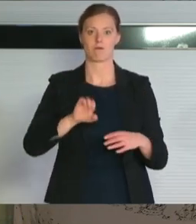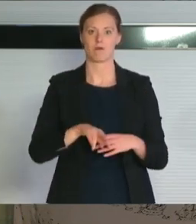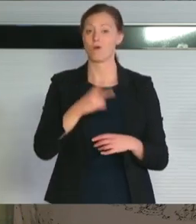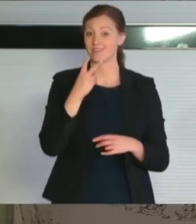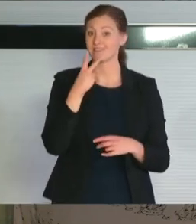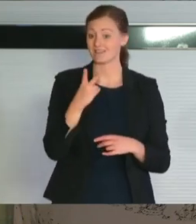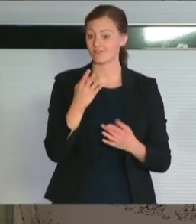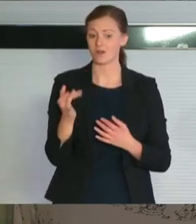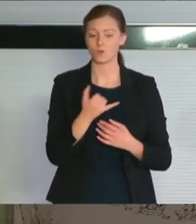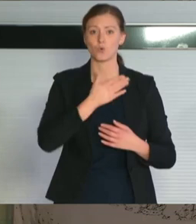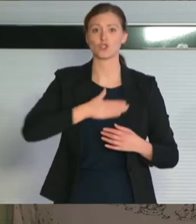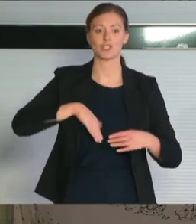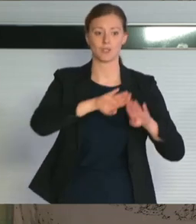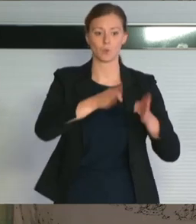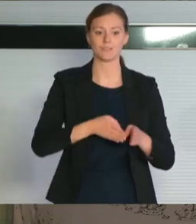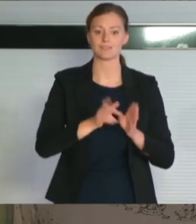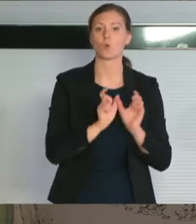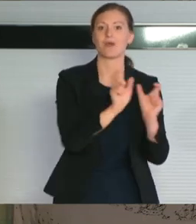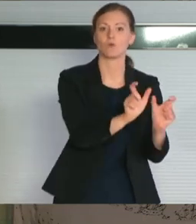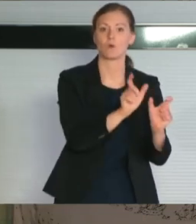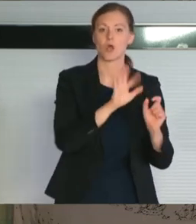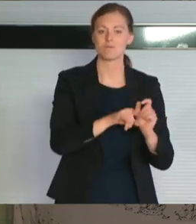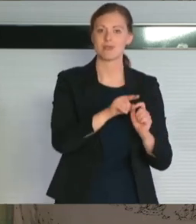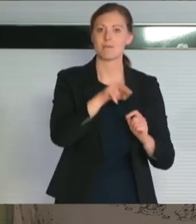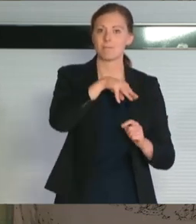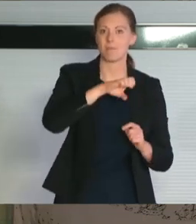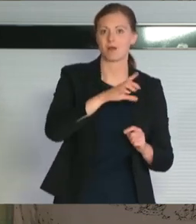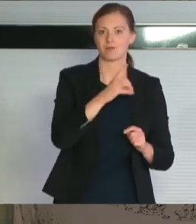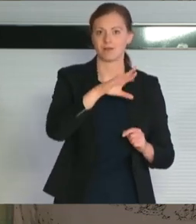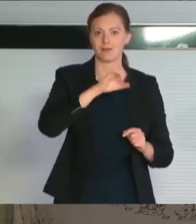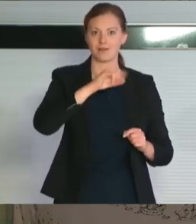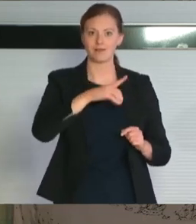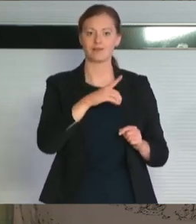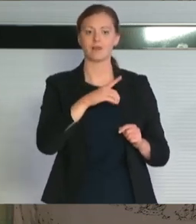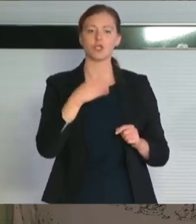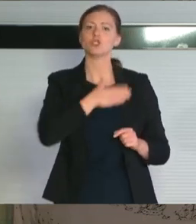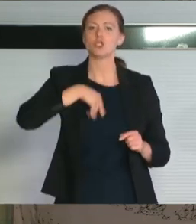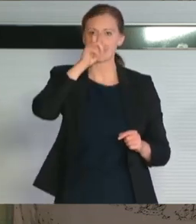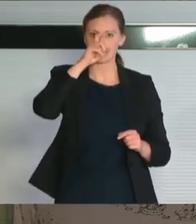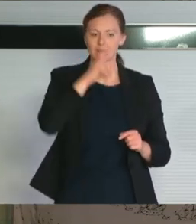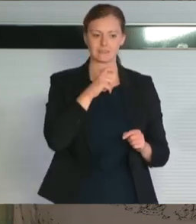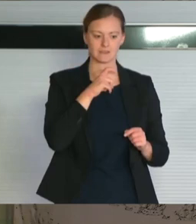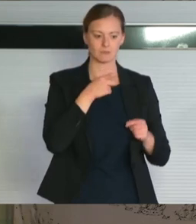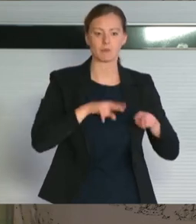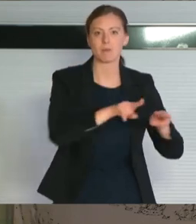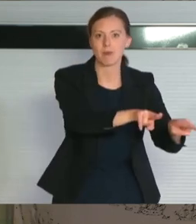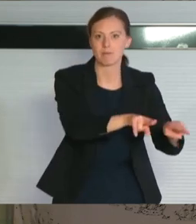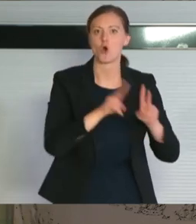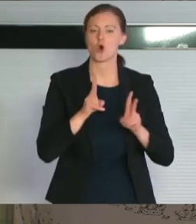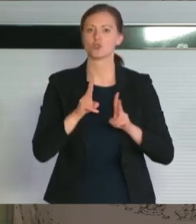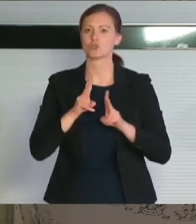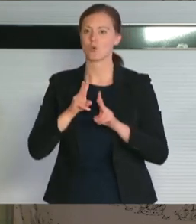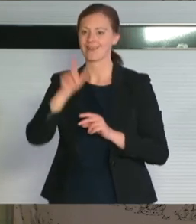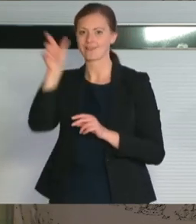ser at sykehuskorridorer i Madrid fylles opp nå av syke mennesker. Og vi ser slitne italienske leger som